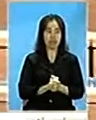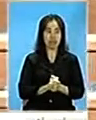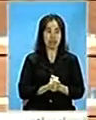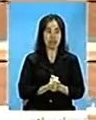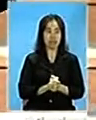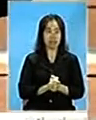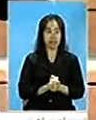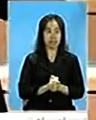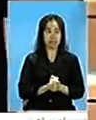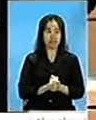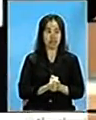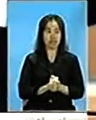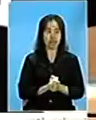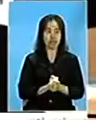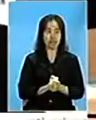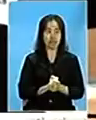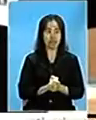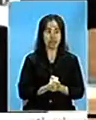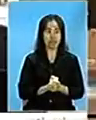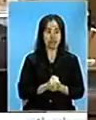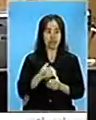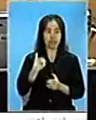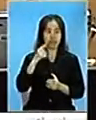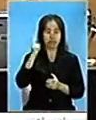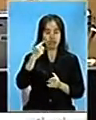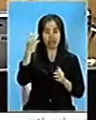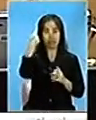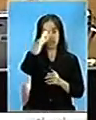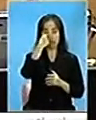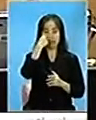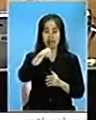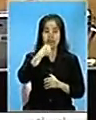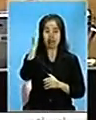กรุณาซูมรูปมุมซ้ายล่างครับซูมอีกครับไม่ต้องเห็นหน้าผมแล้วครับ